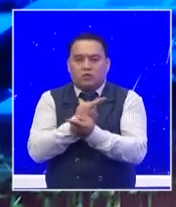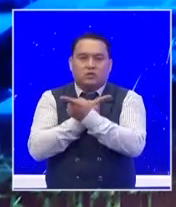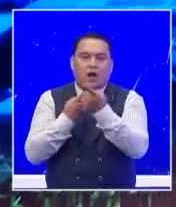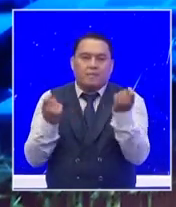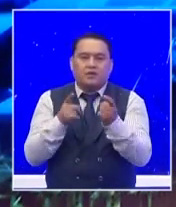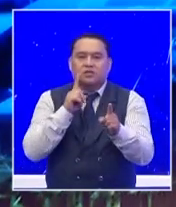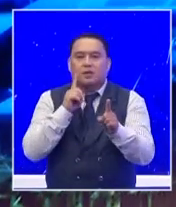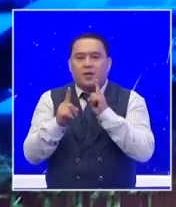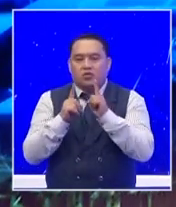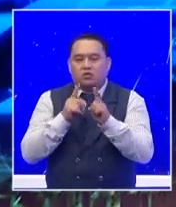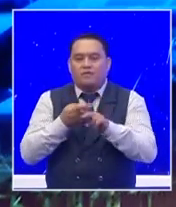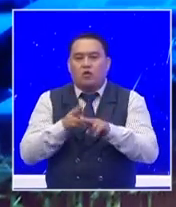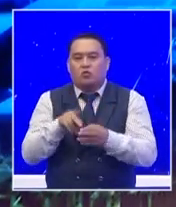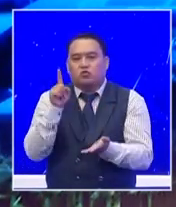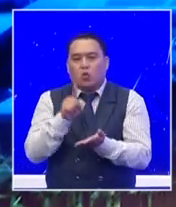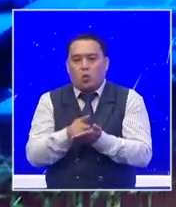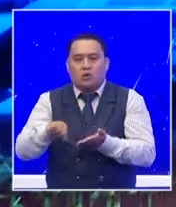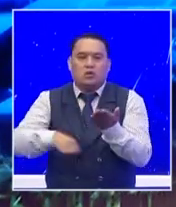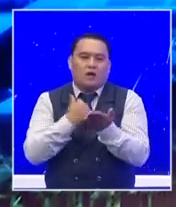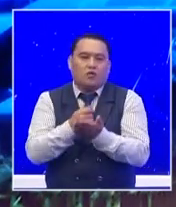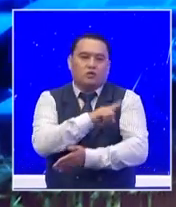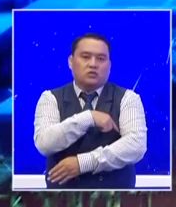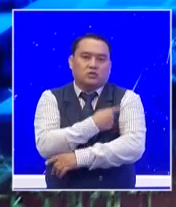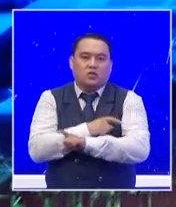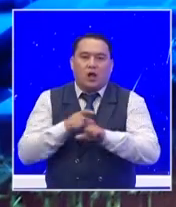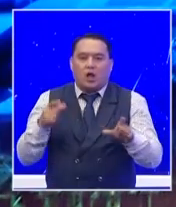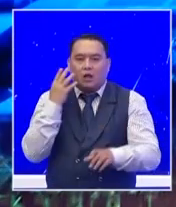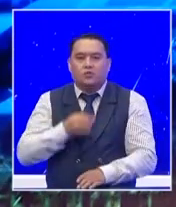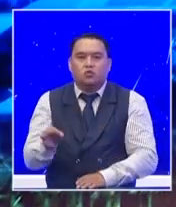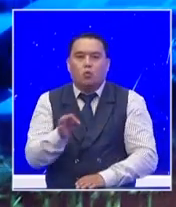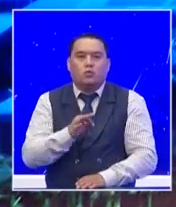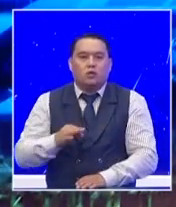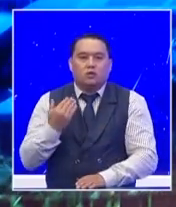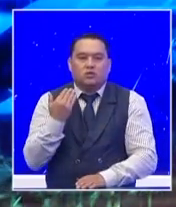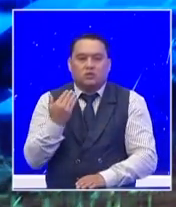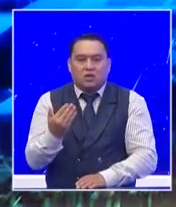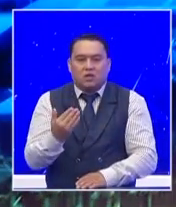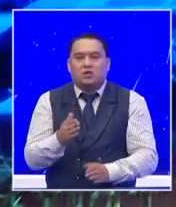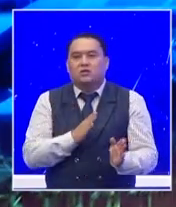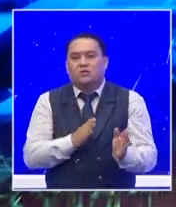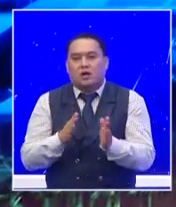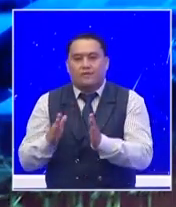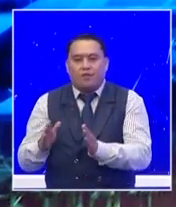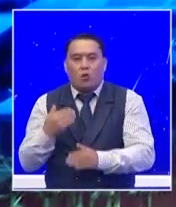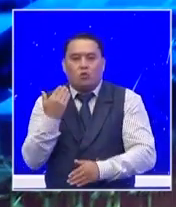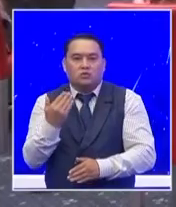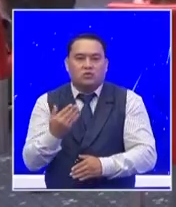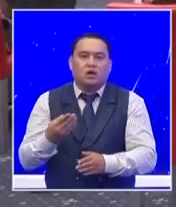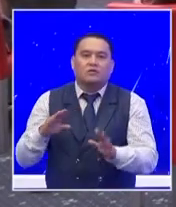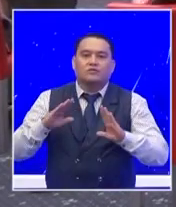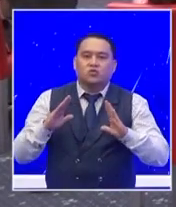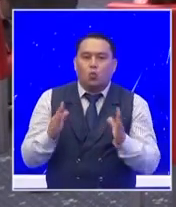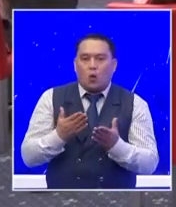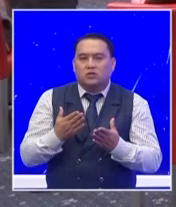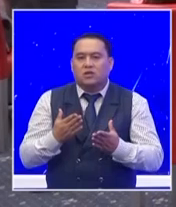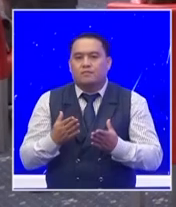на пресс-конференции исполняющий обязанности главного государственного санврача Алматинской области Асхат Чарапиев. Стабилизация